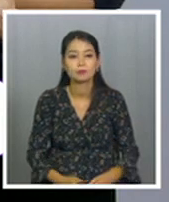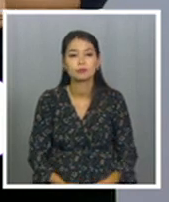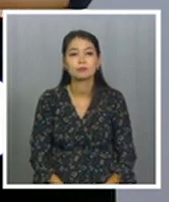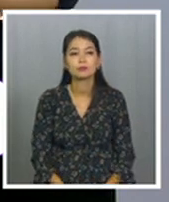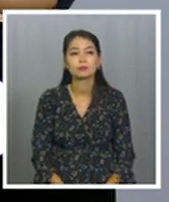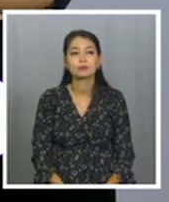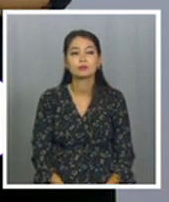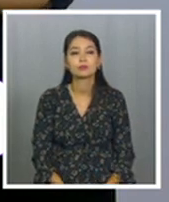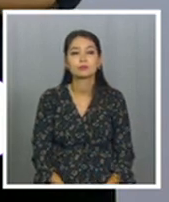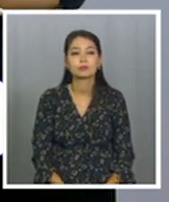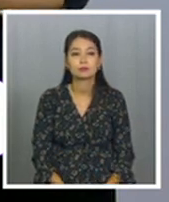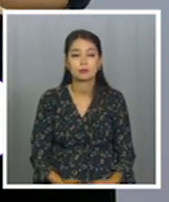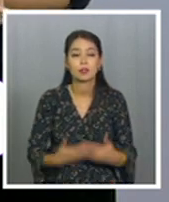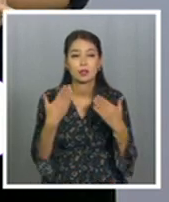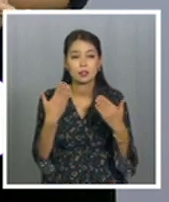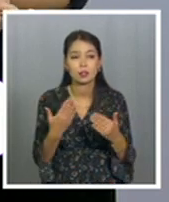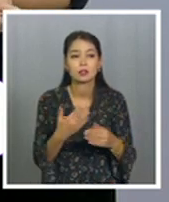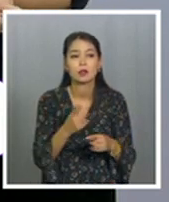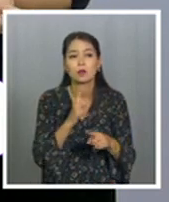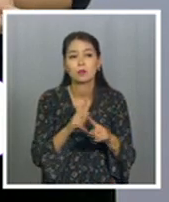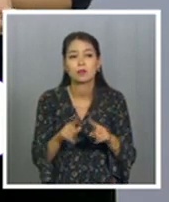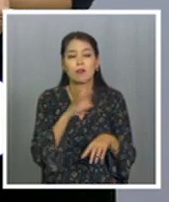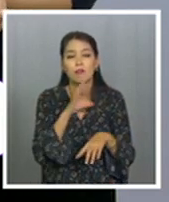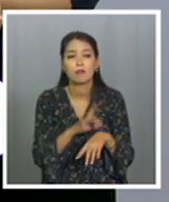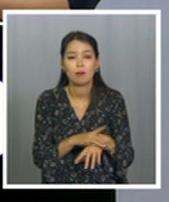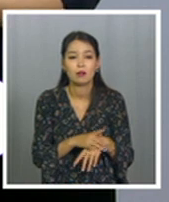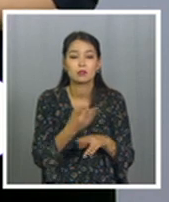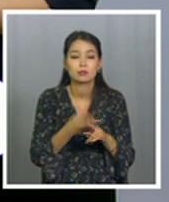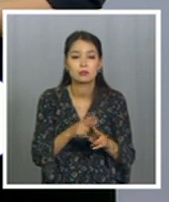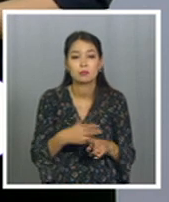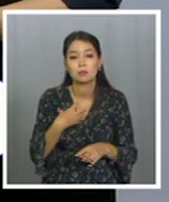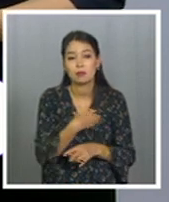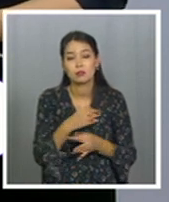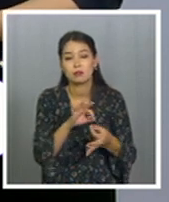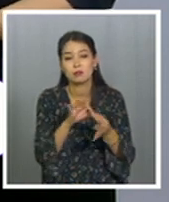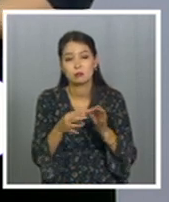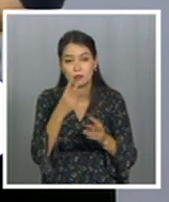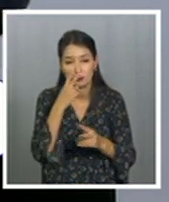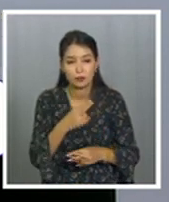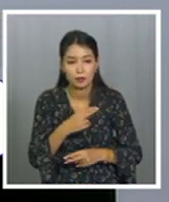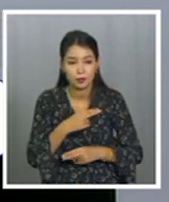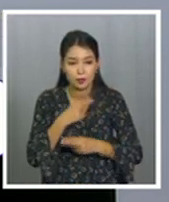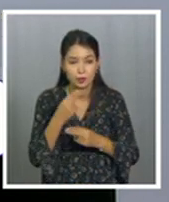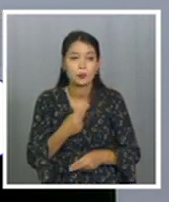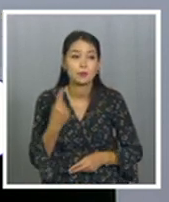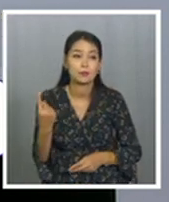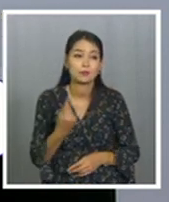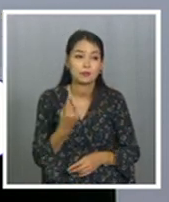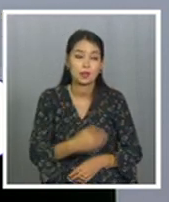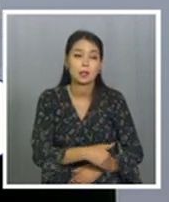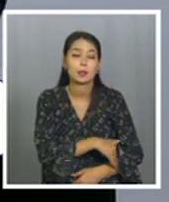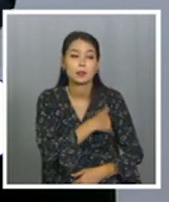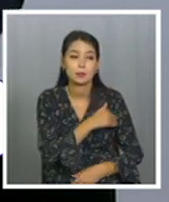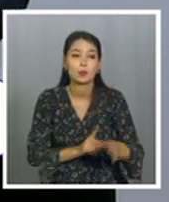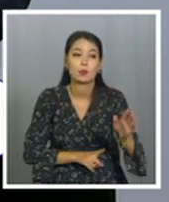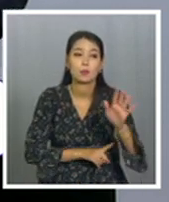Енді шектеуші фактордың маңызына толығырақ тоқталайық. Бірінші, температурадан бастап алып